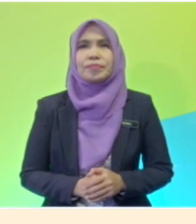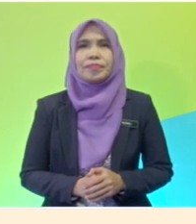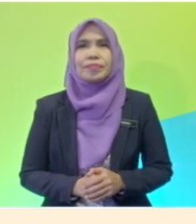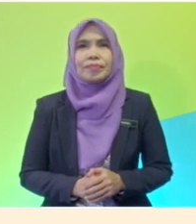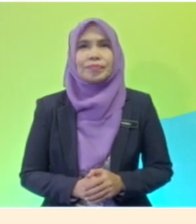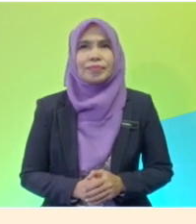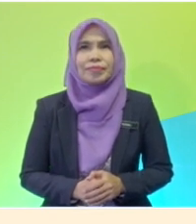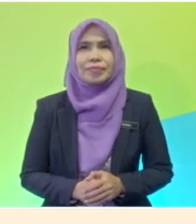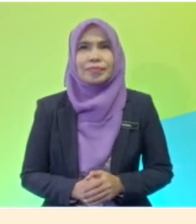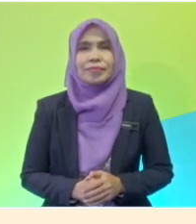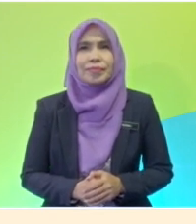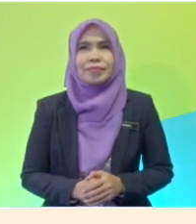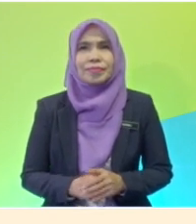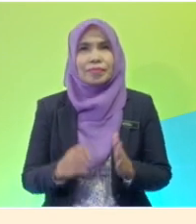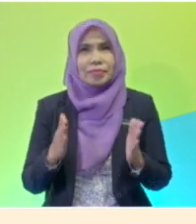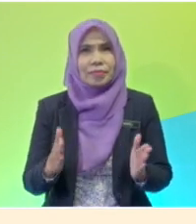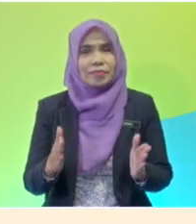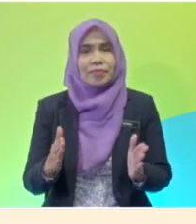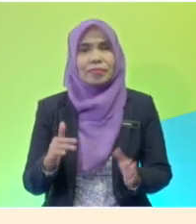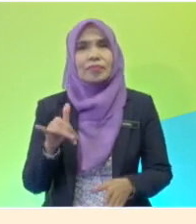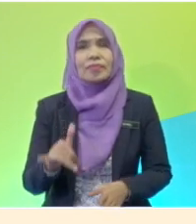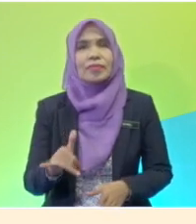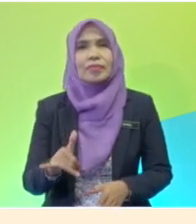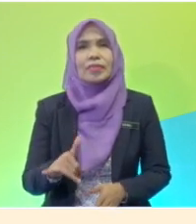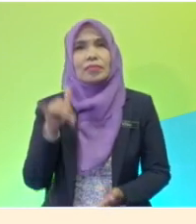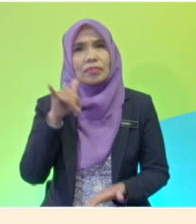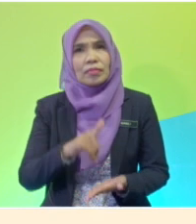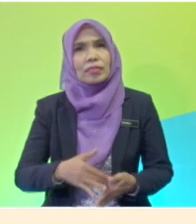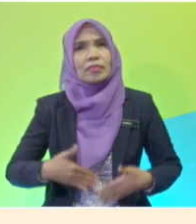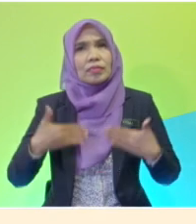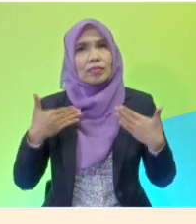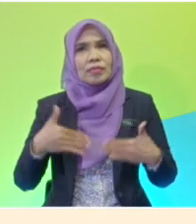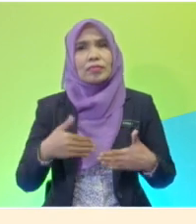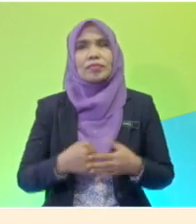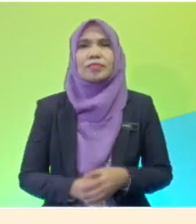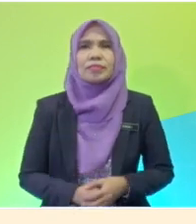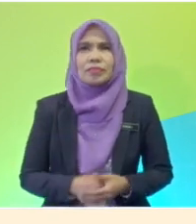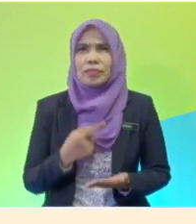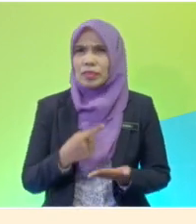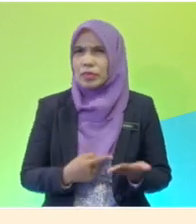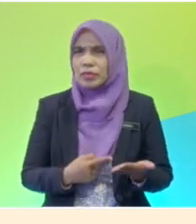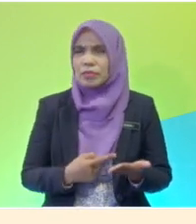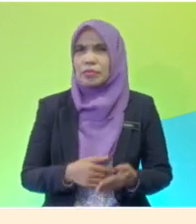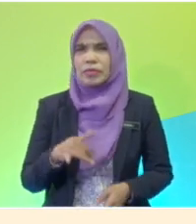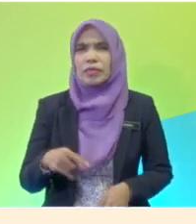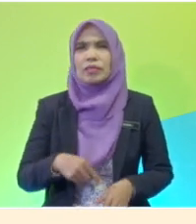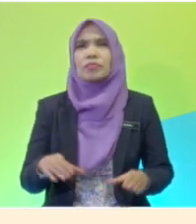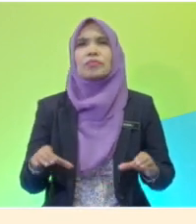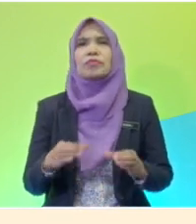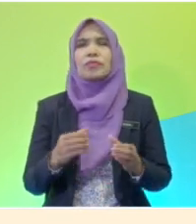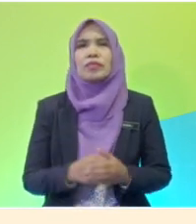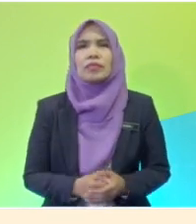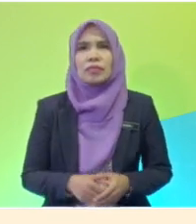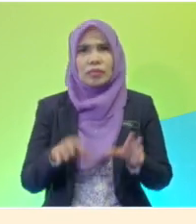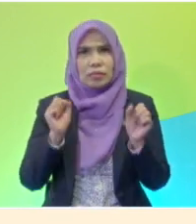individu beginilah Suaranya sangat yakin diri bisa enggak yakin dengan Gigi dia apa keputusan yang dibuat dan dia seorang yang mampu